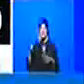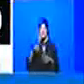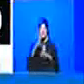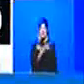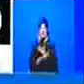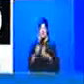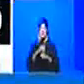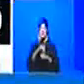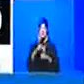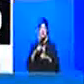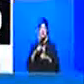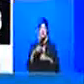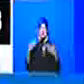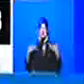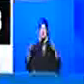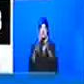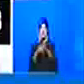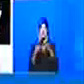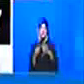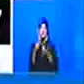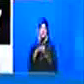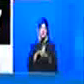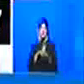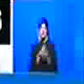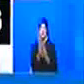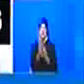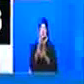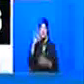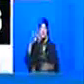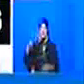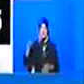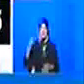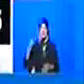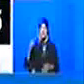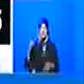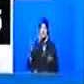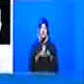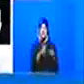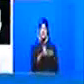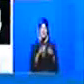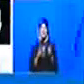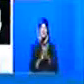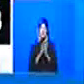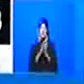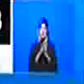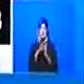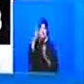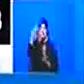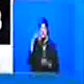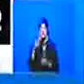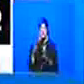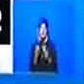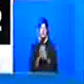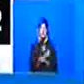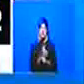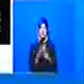bahwa pertumbuhan yang tinggi itu juga akan diikuti oleh IPM yang tinggi pula. Rupanya kita harus meningkatkan indeks pembangunan manusia